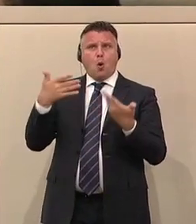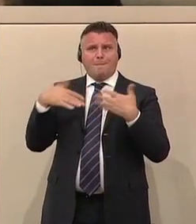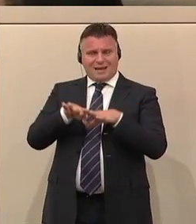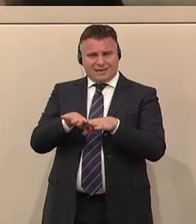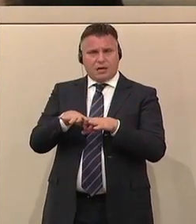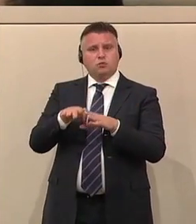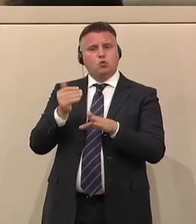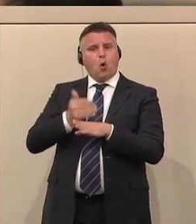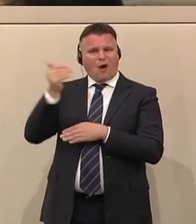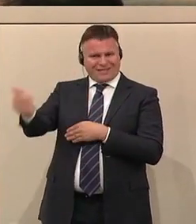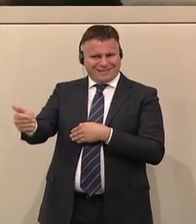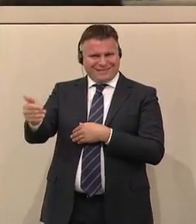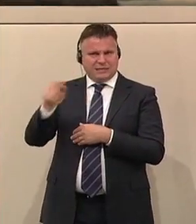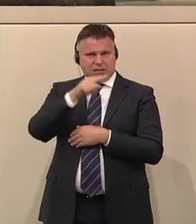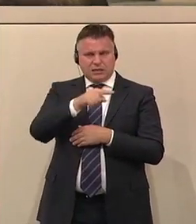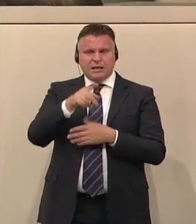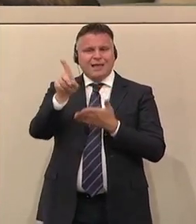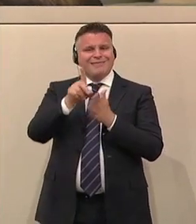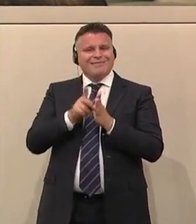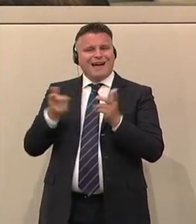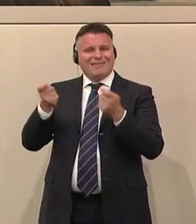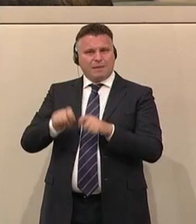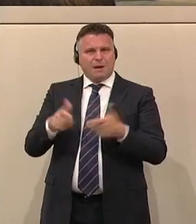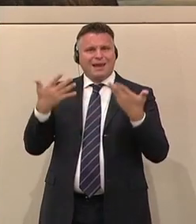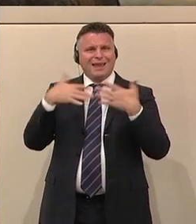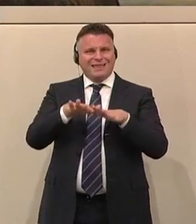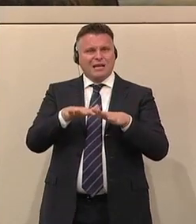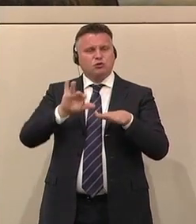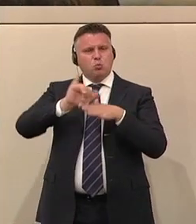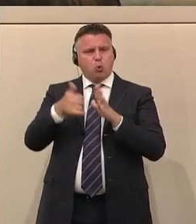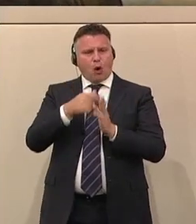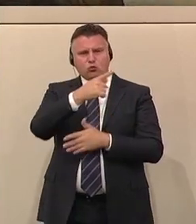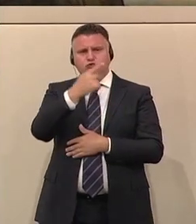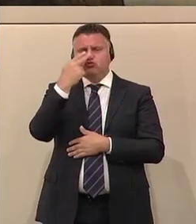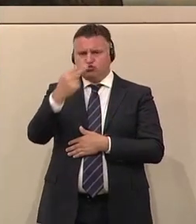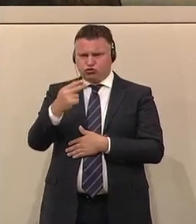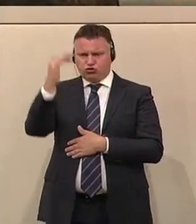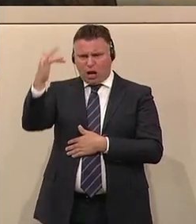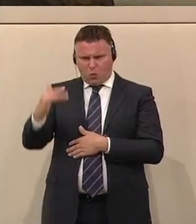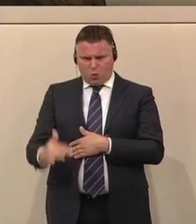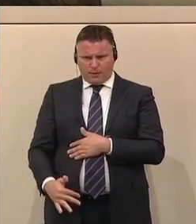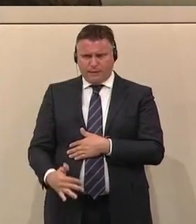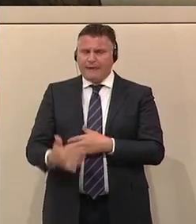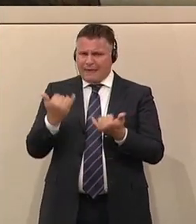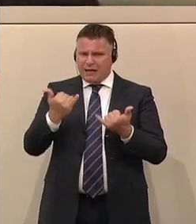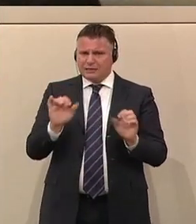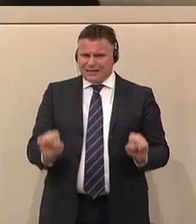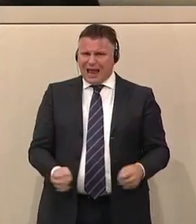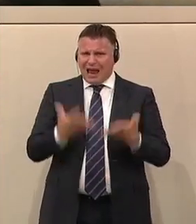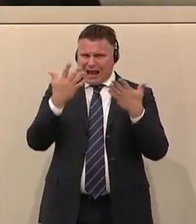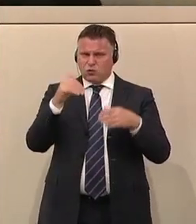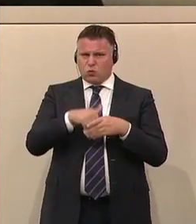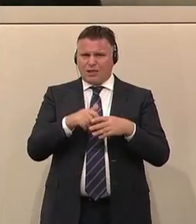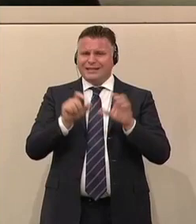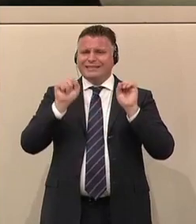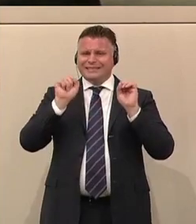Integration und Äußeres, die Datenbank Integrationsprojekte in Österreich angesehen haben. Aktuell habe ich da